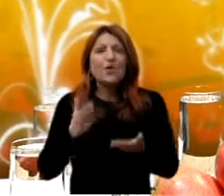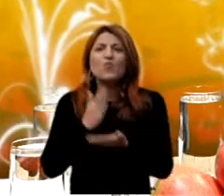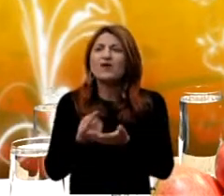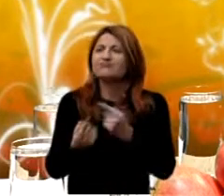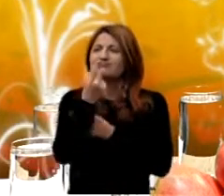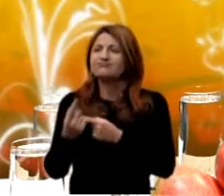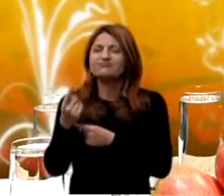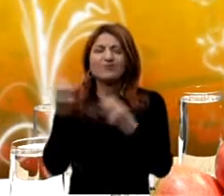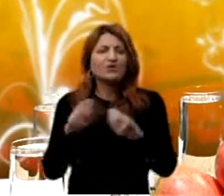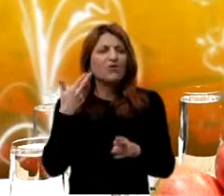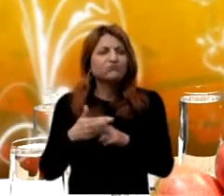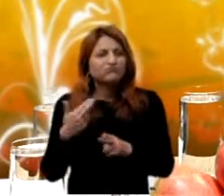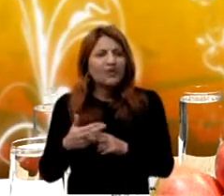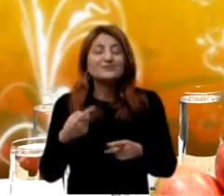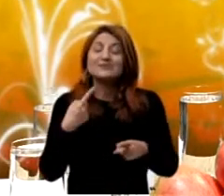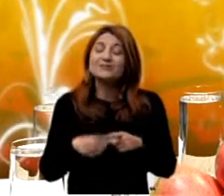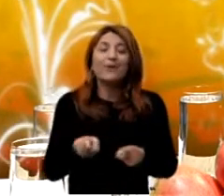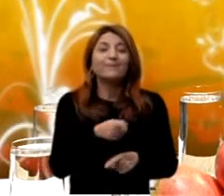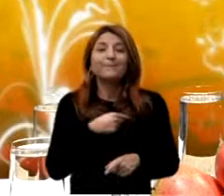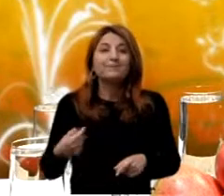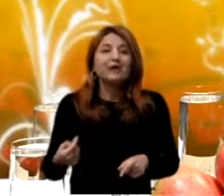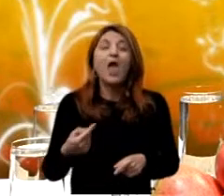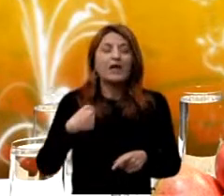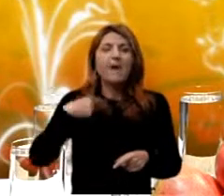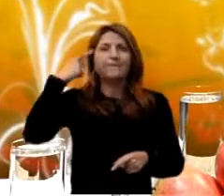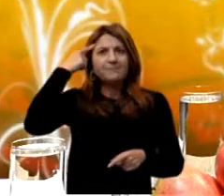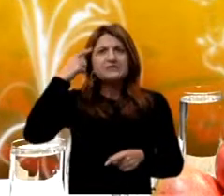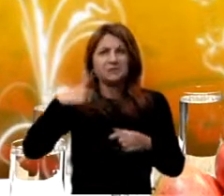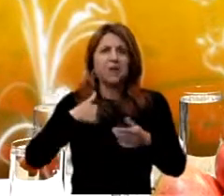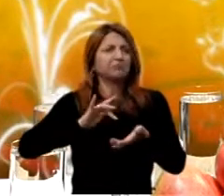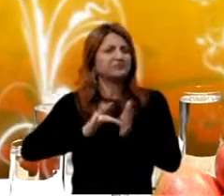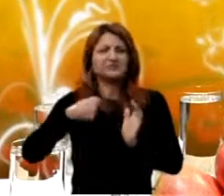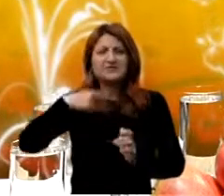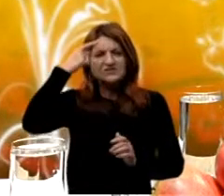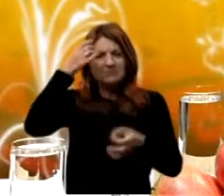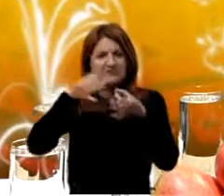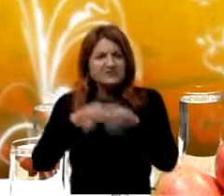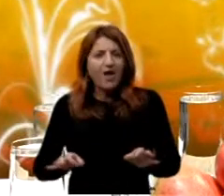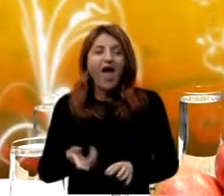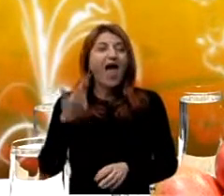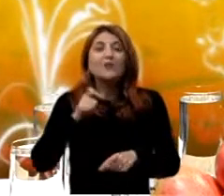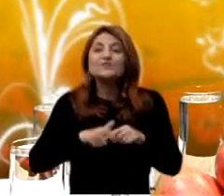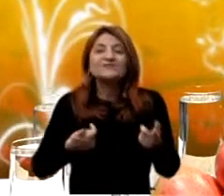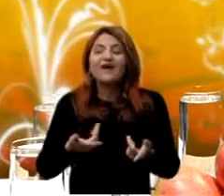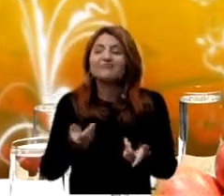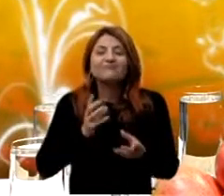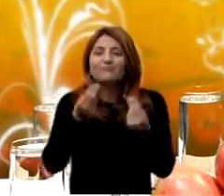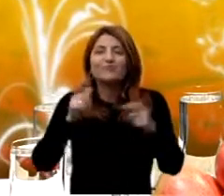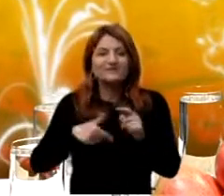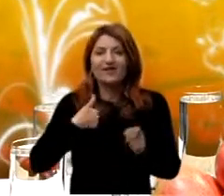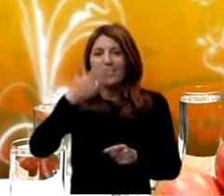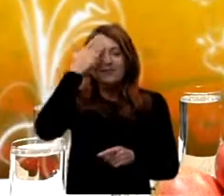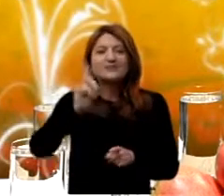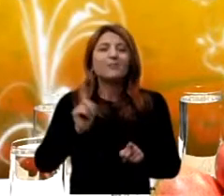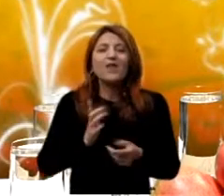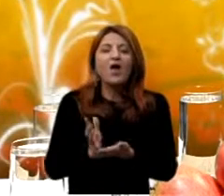boleštine, jer u stvari mi ne znamo, zapravo mi mislimo da znamo, ali to znanje koje mislimo da znamo ne primjenjujemo u praksi i ne primjenjujemo u